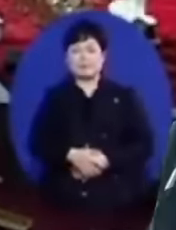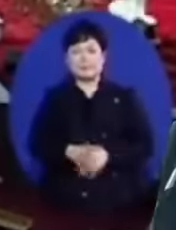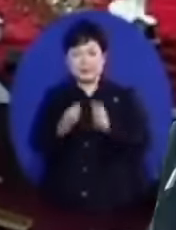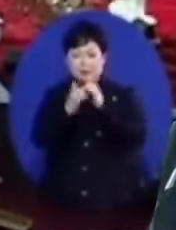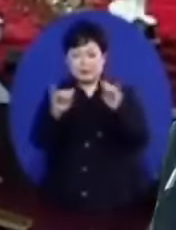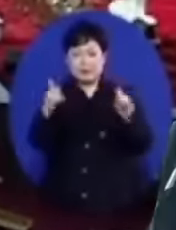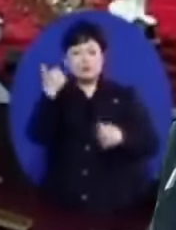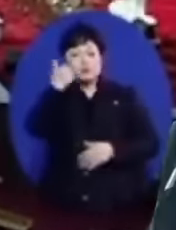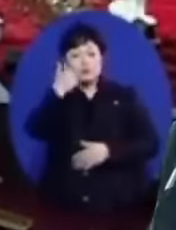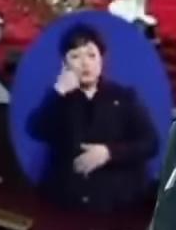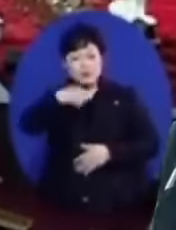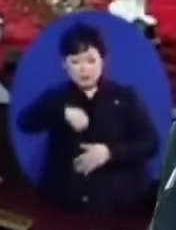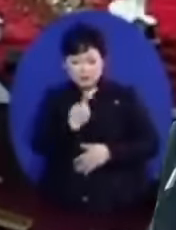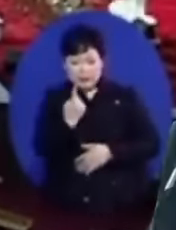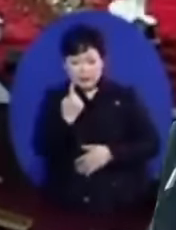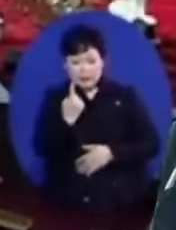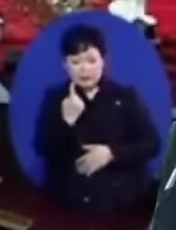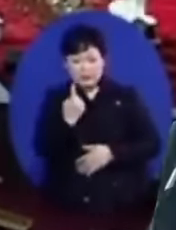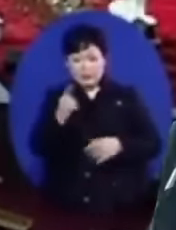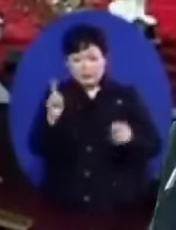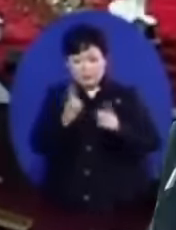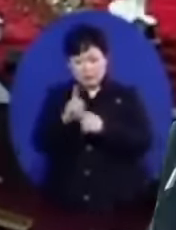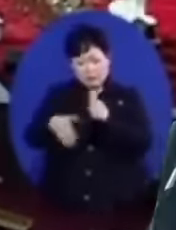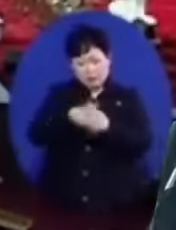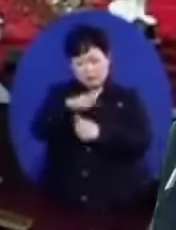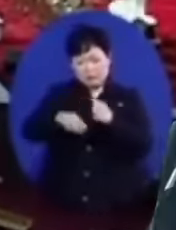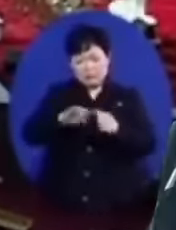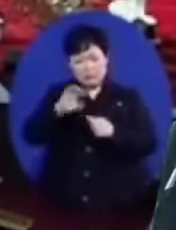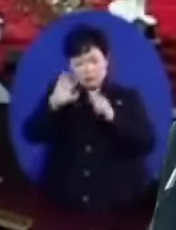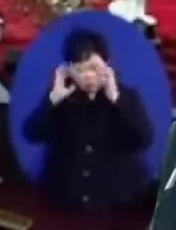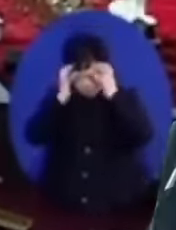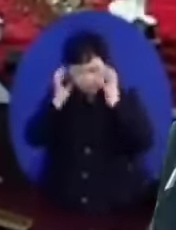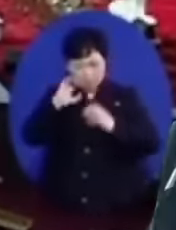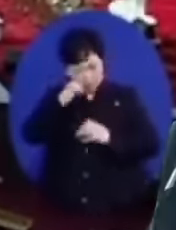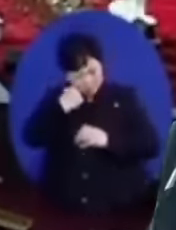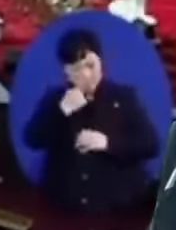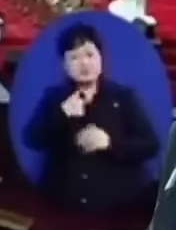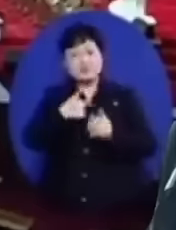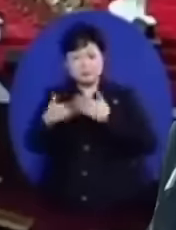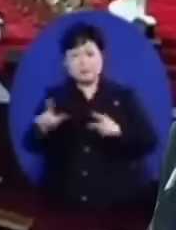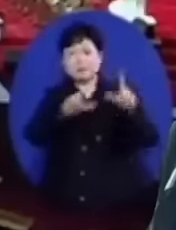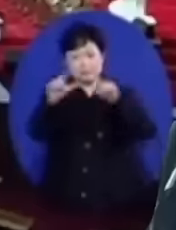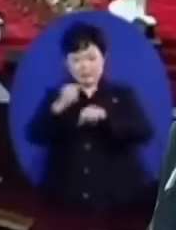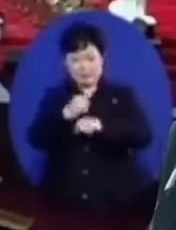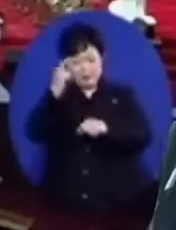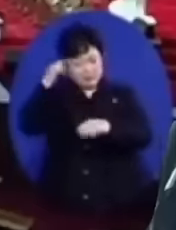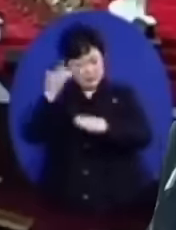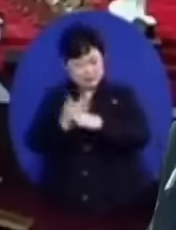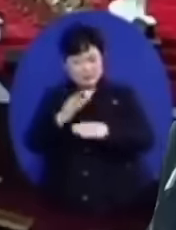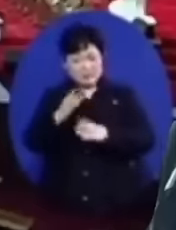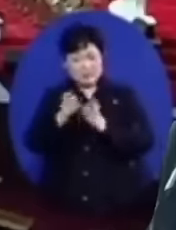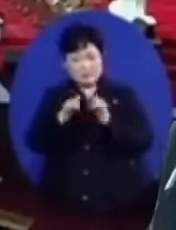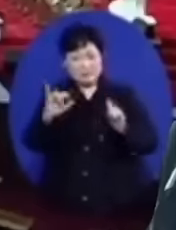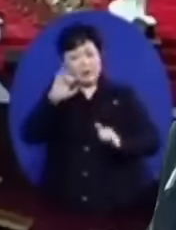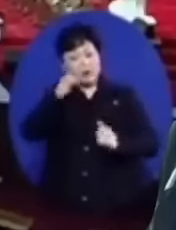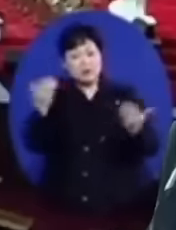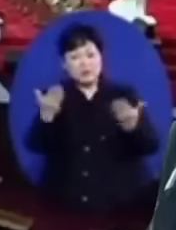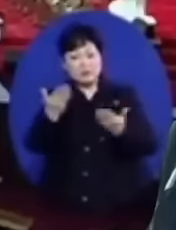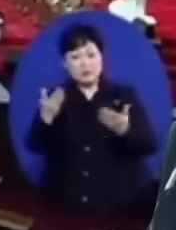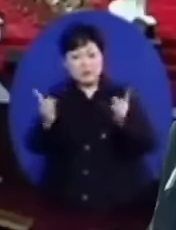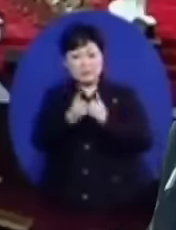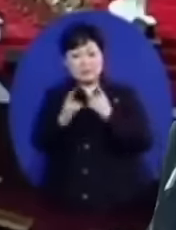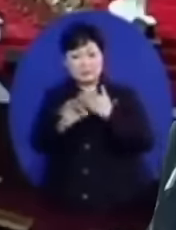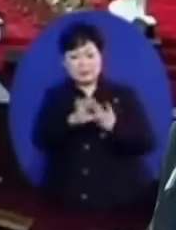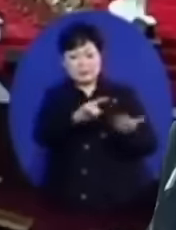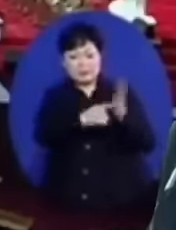사람은 누구나 자신이 처한 환경에서 여러 가지 고난을 겪으며 살아갑니다. 학자들에 의하면 사람이 어려운 일을 당할 때 나타나는